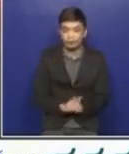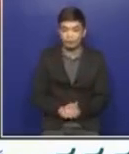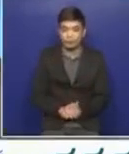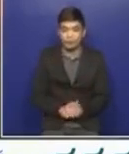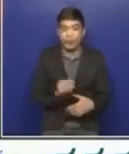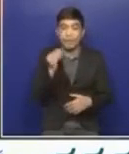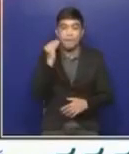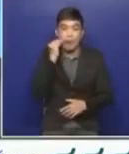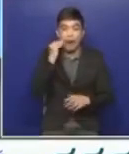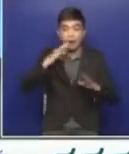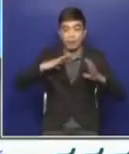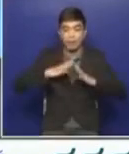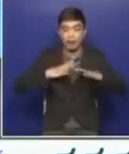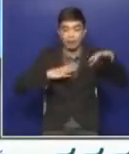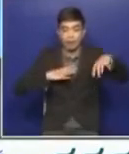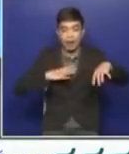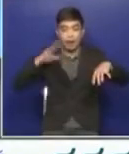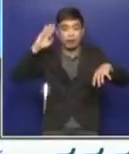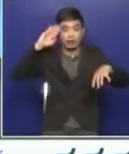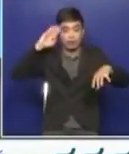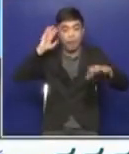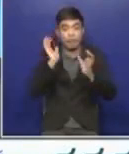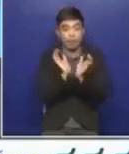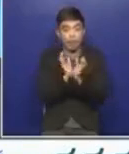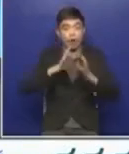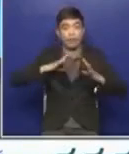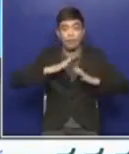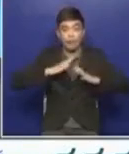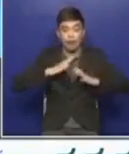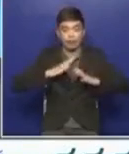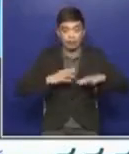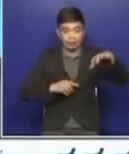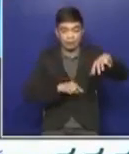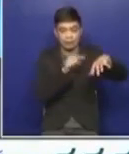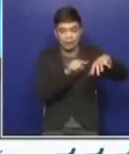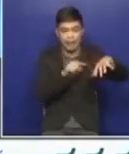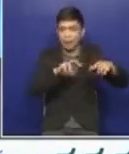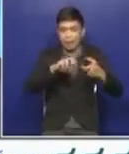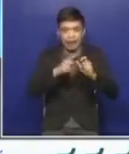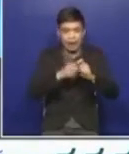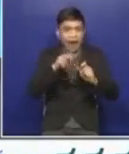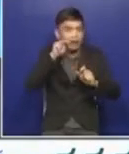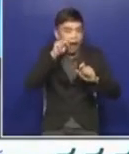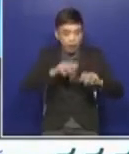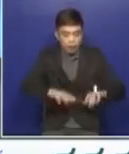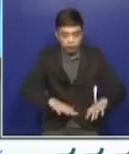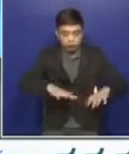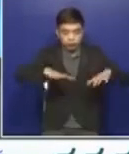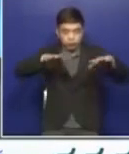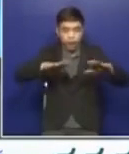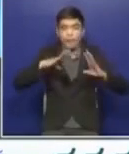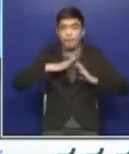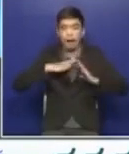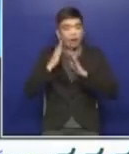ตำรวจที่อำเภอพิบูลมังสาหารปัจจุบันนี้เสียหายมากนะครับโดยเฉพาะปีที่แล้วน้ำท่วมแฟดเสียหายจนต้องไม่สามารถ